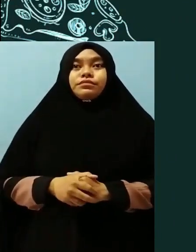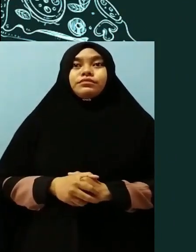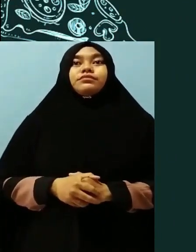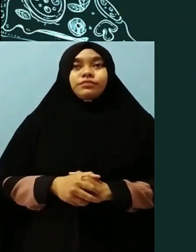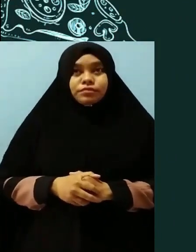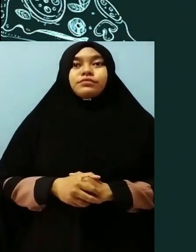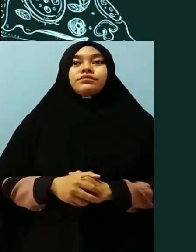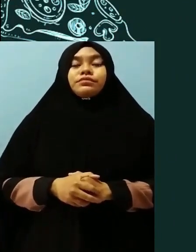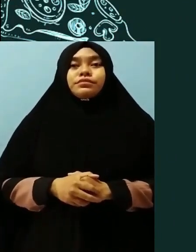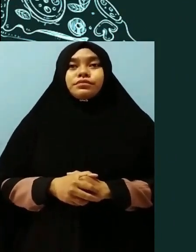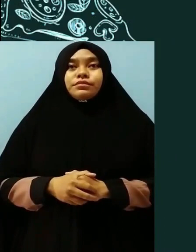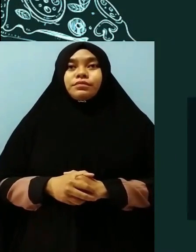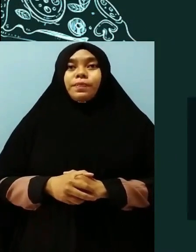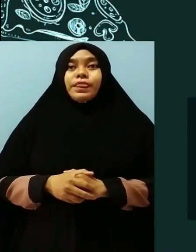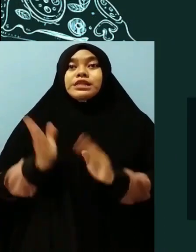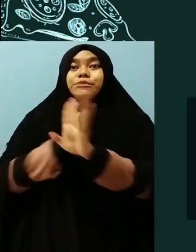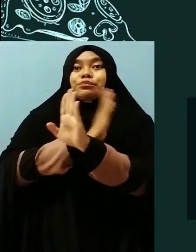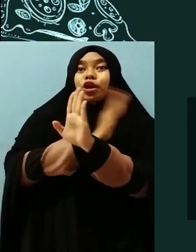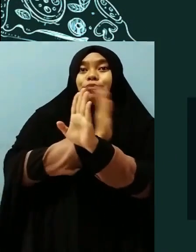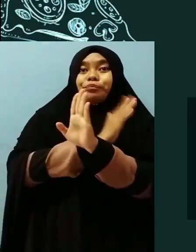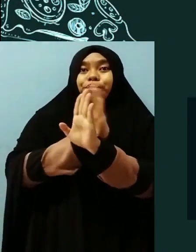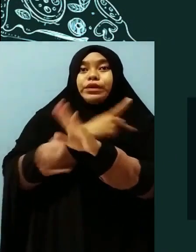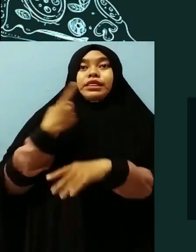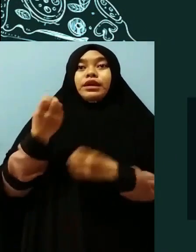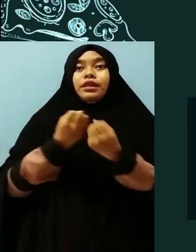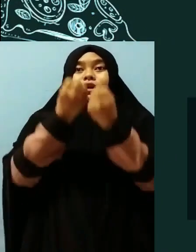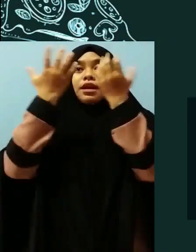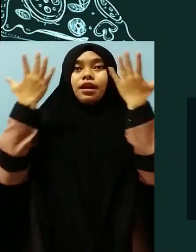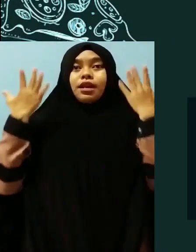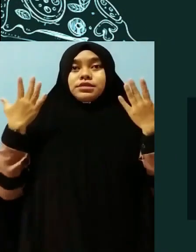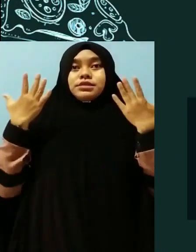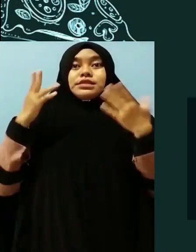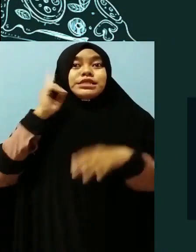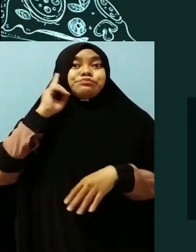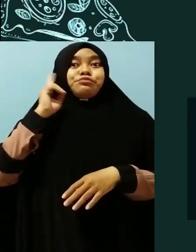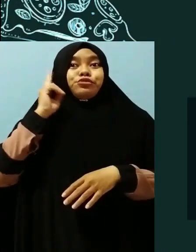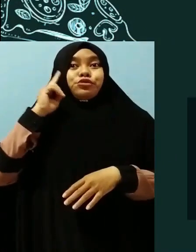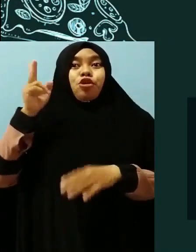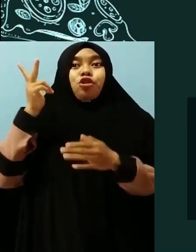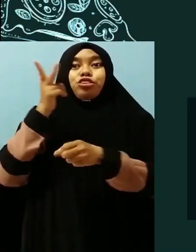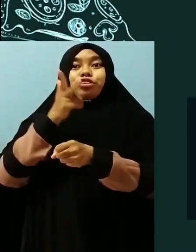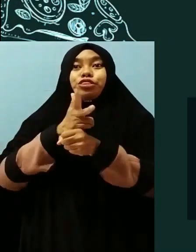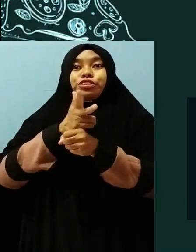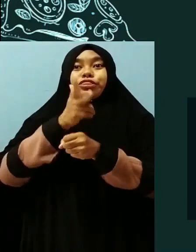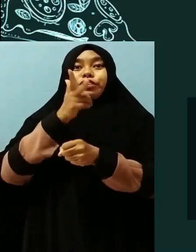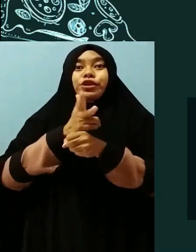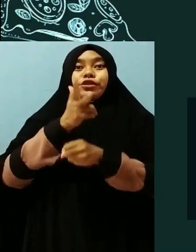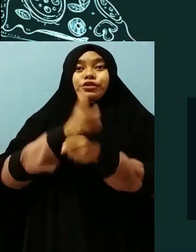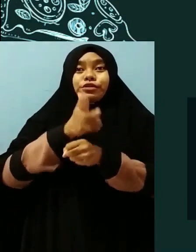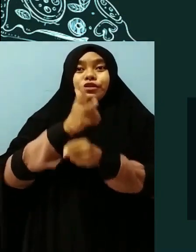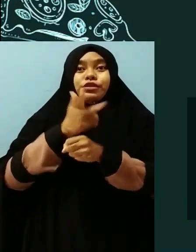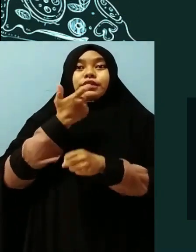Jadi kalian mau tahu? Sebelum kita jelaskan lebih rinci, yuk Ibu Putri ajak kalian nonton